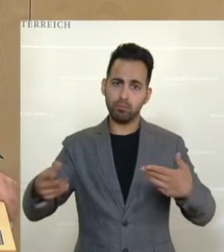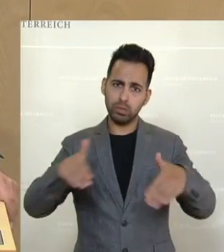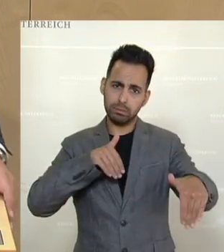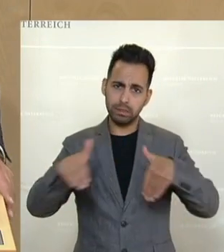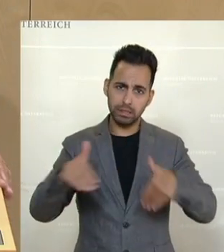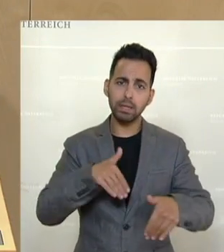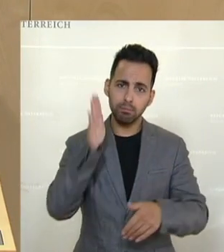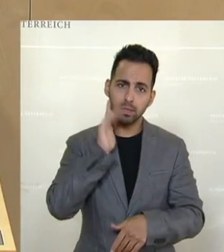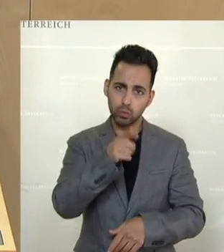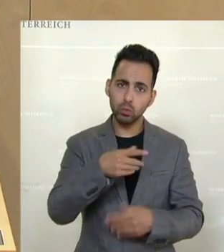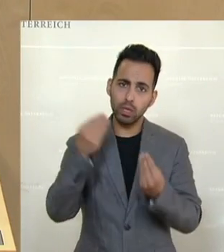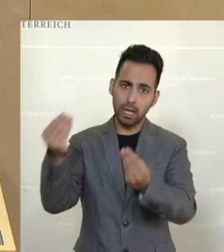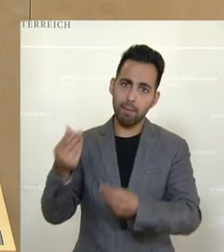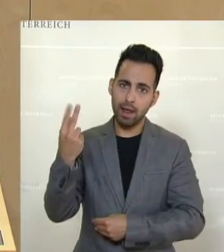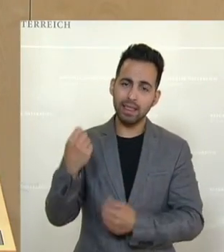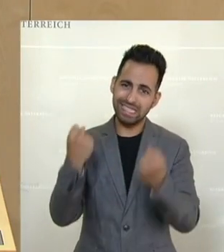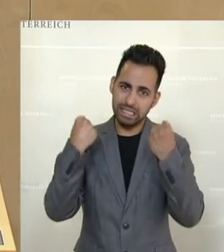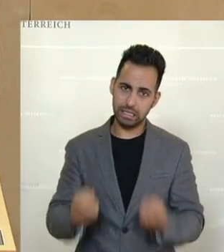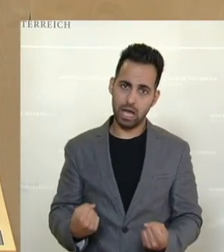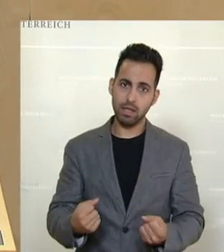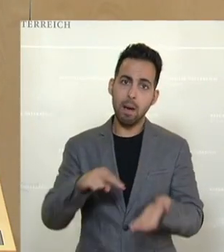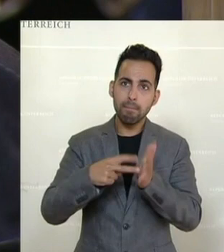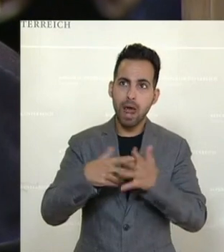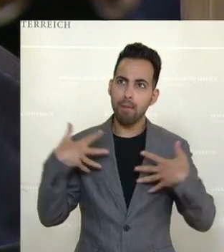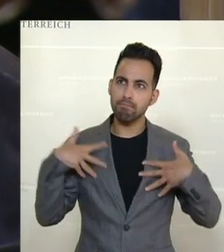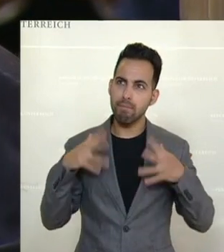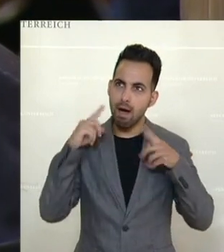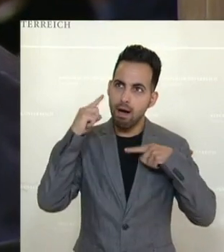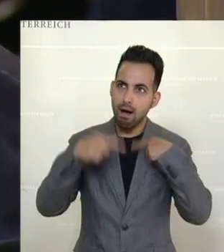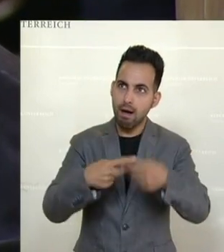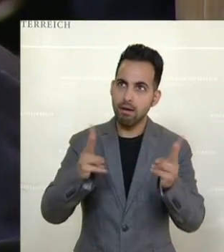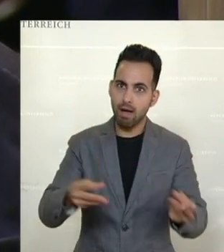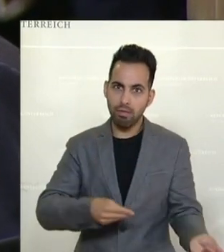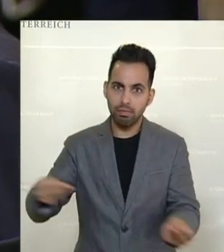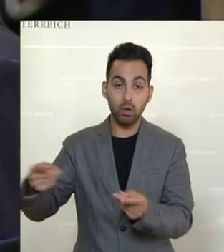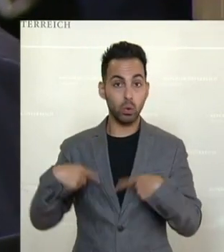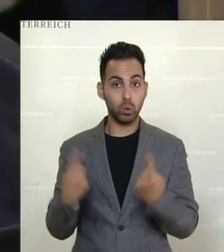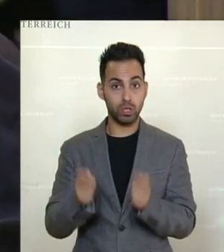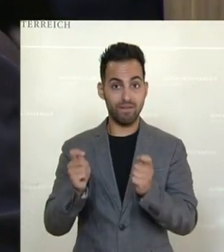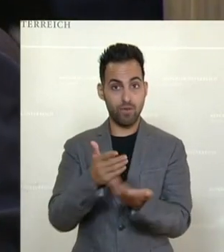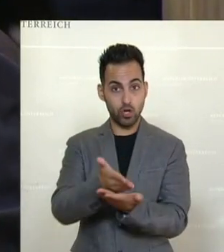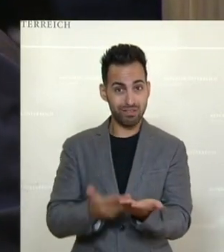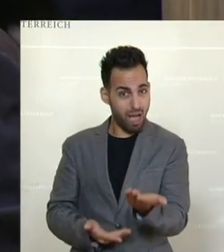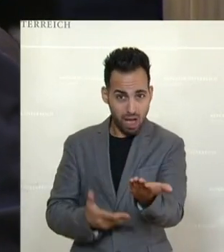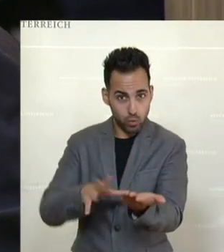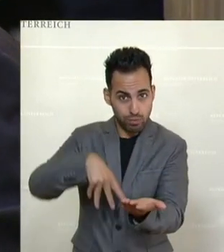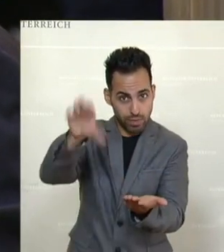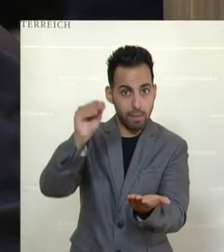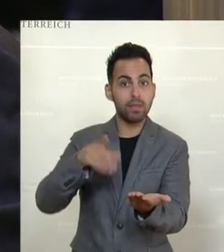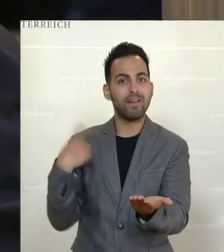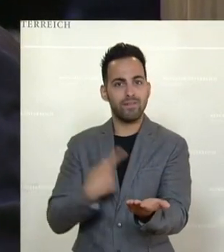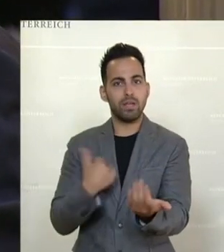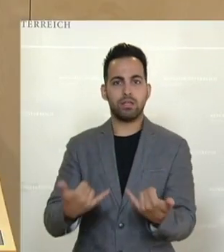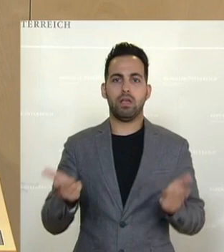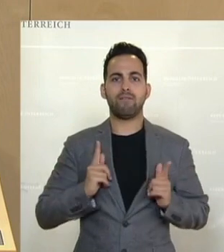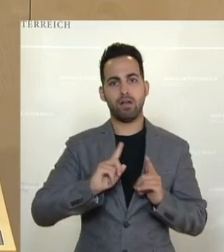den Eltern Sicherheit, geben Sie ihnen Planbarkeit. Übernehmen Sie unsere Vorschläge oder einen Teil unserer Vorschläge. Wir erwarten uns jetzt